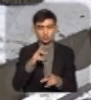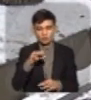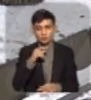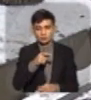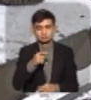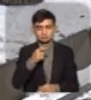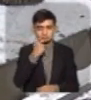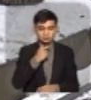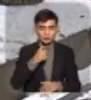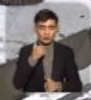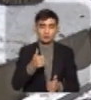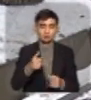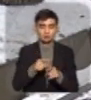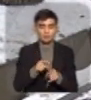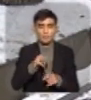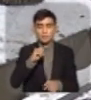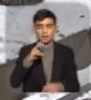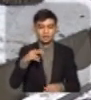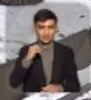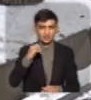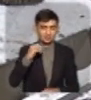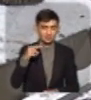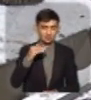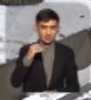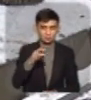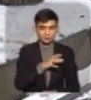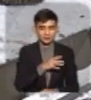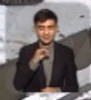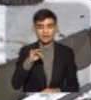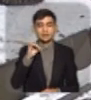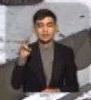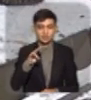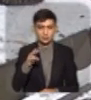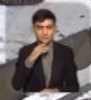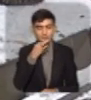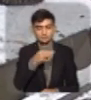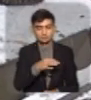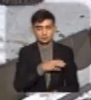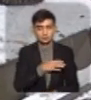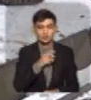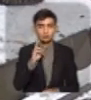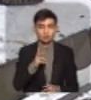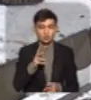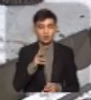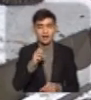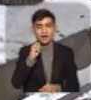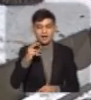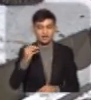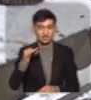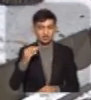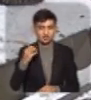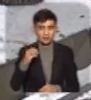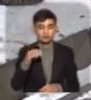хороший технический менеджер. И тогда Назарбаев сказал, кто будет трогать Акишева,